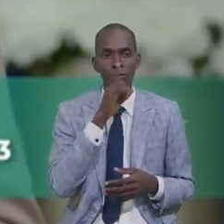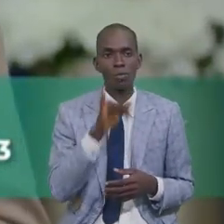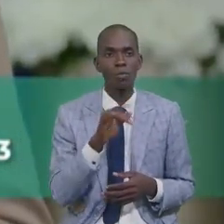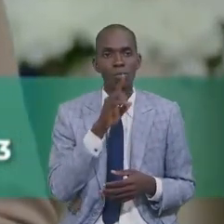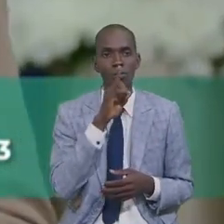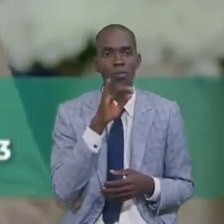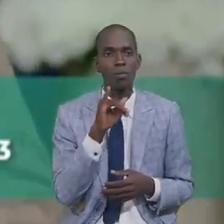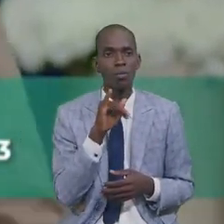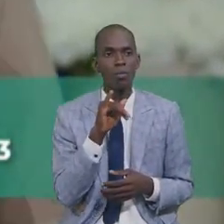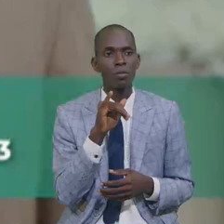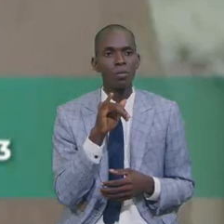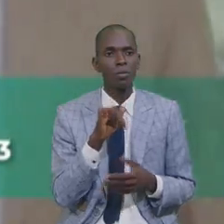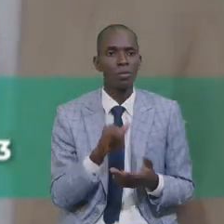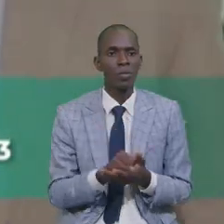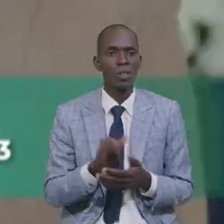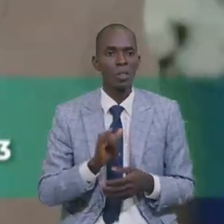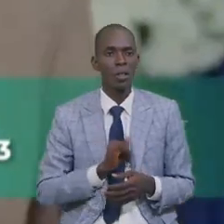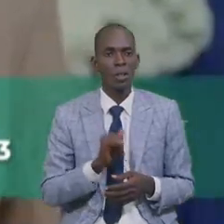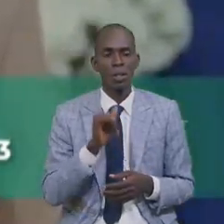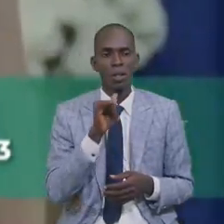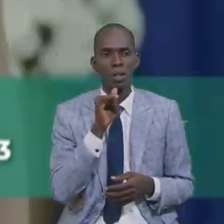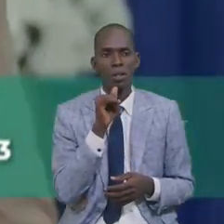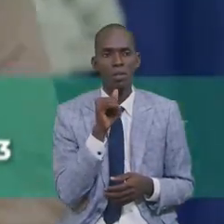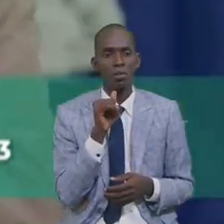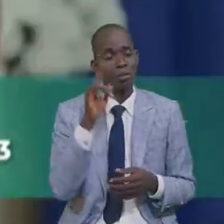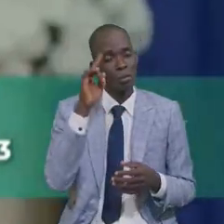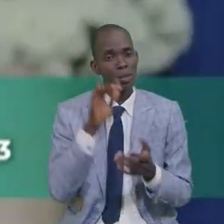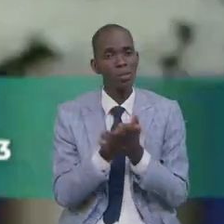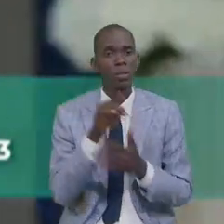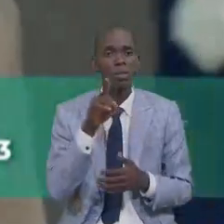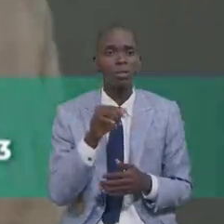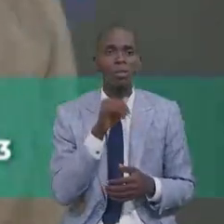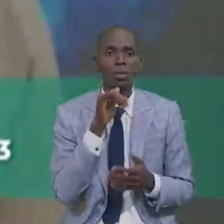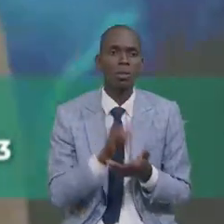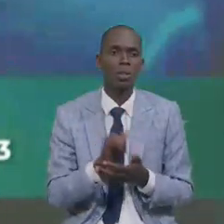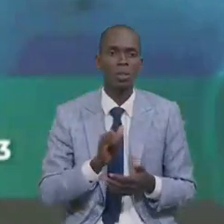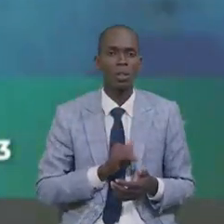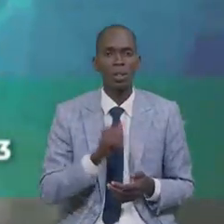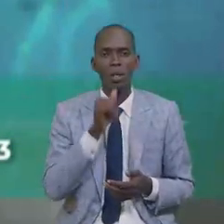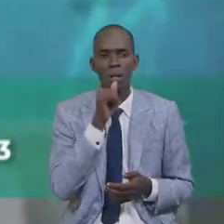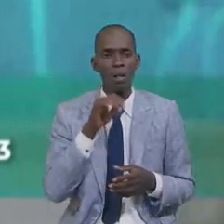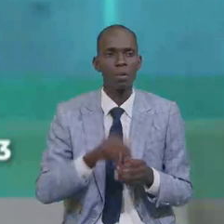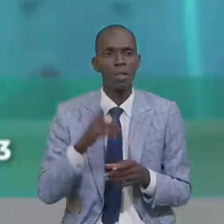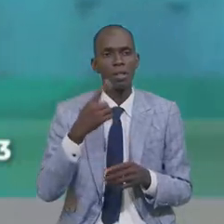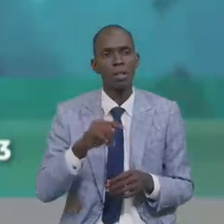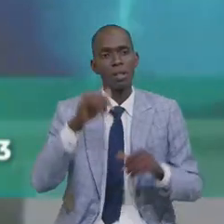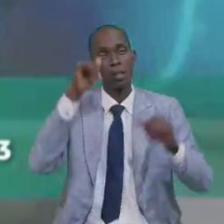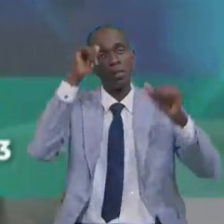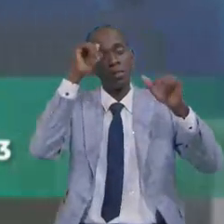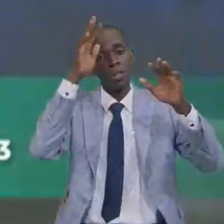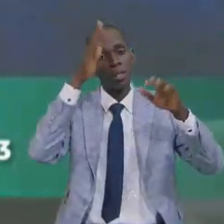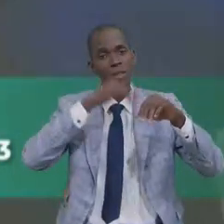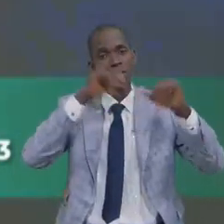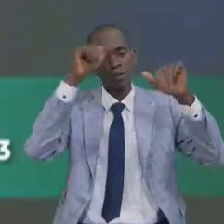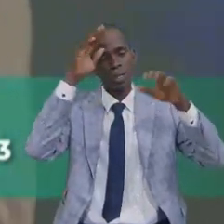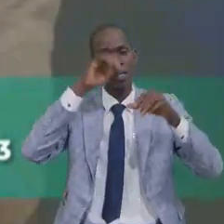Ne crois-tu pas que je suis dans le Père et que le Père est en moi? Est-ce que nous ne croyons pas? Me